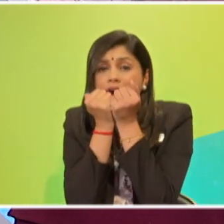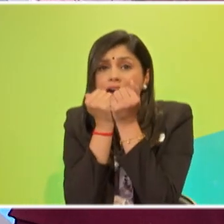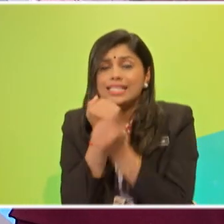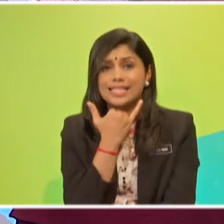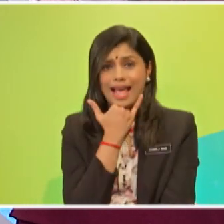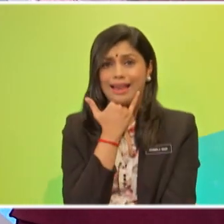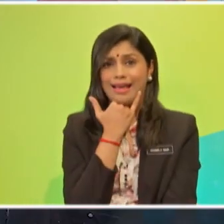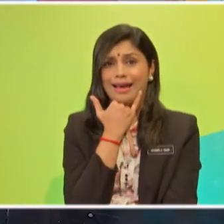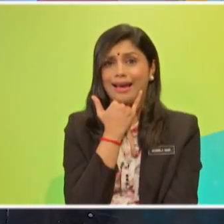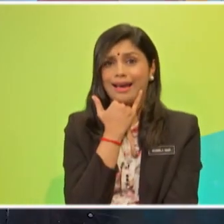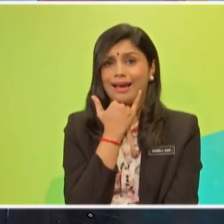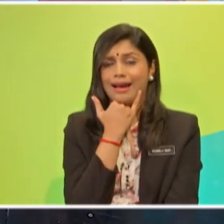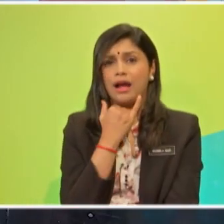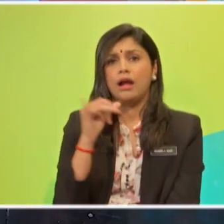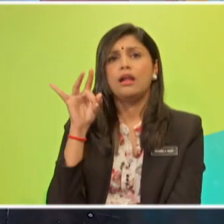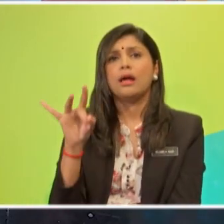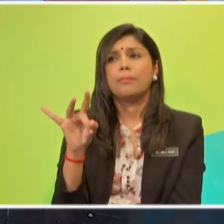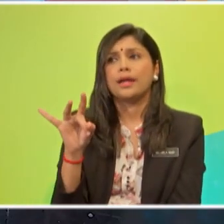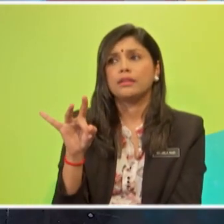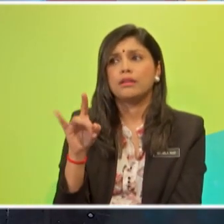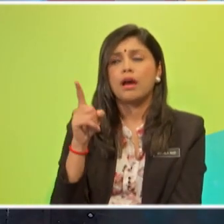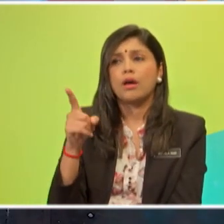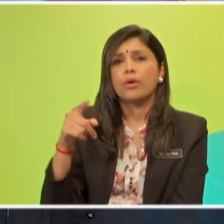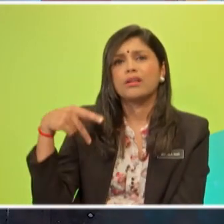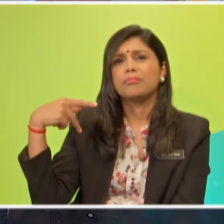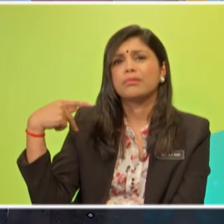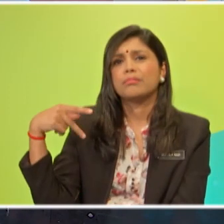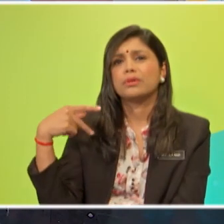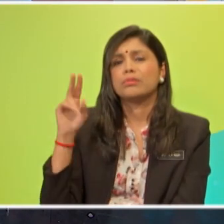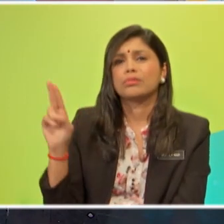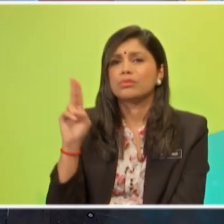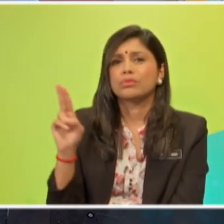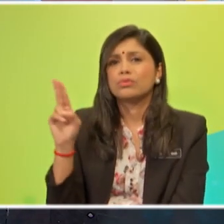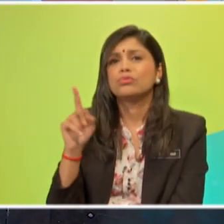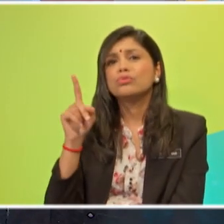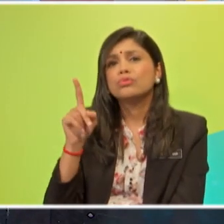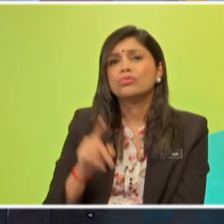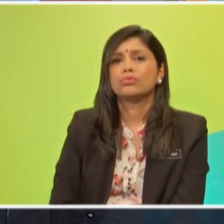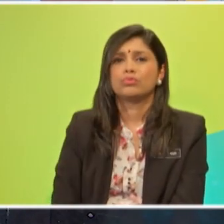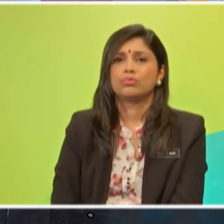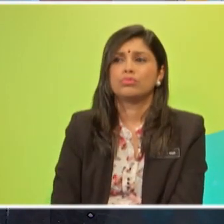Alamak, salahlah. Nombor 8 yang berwarna ungu.